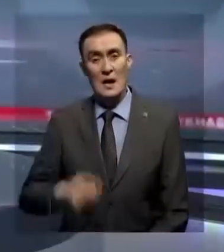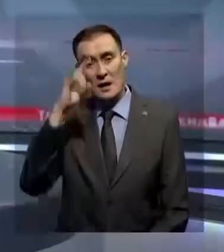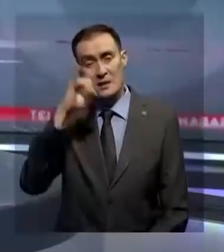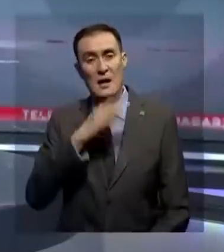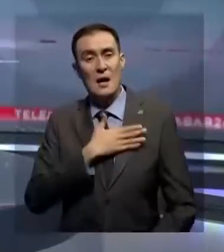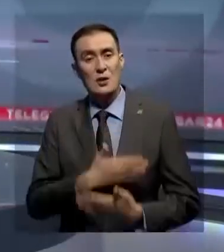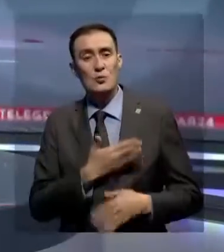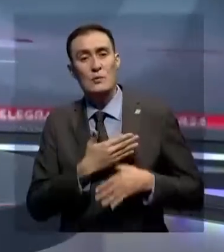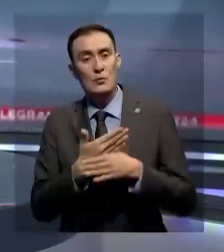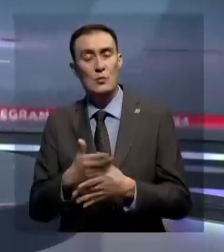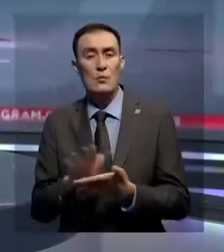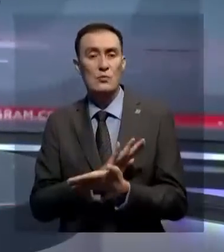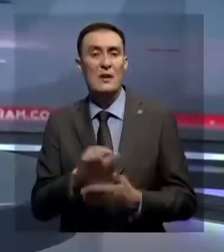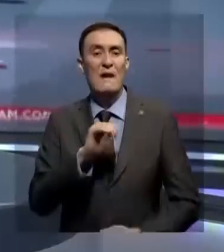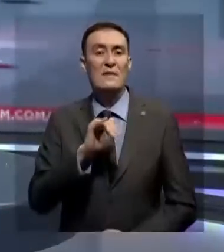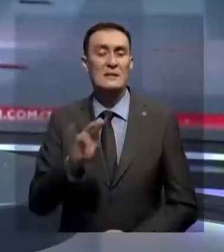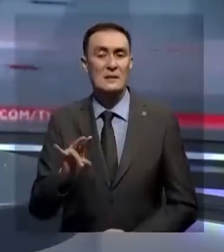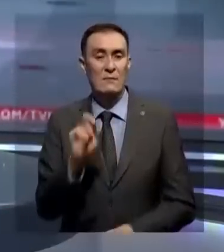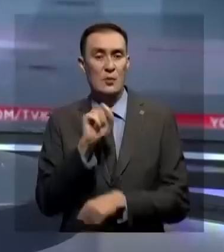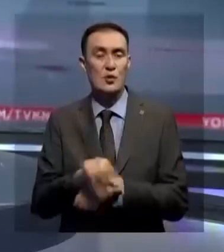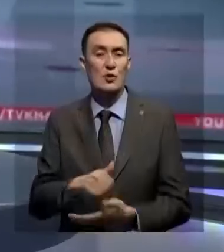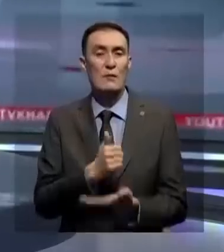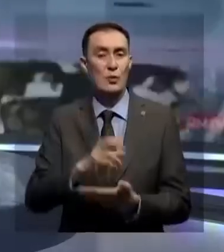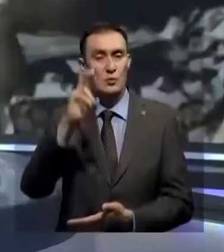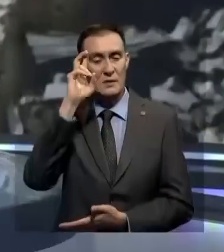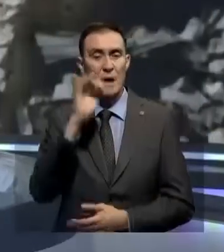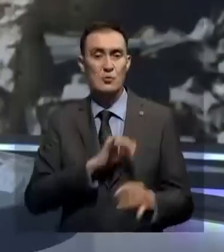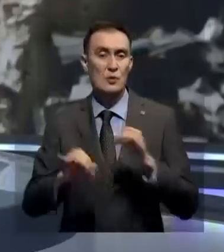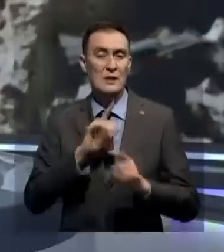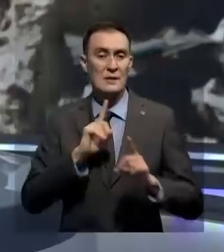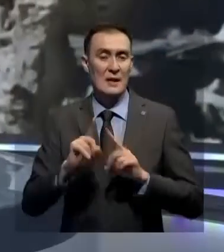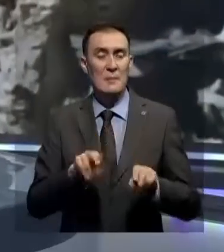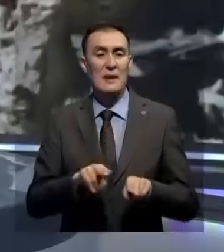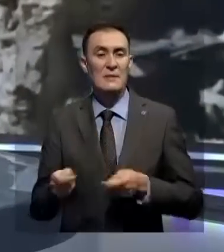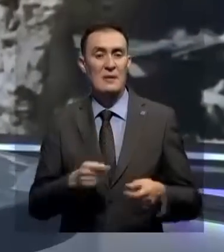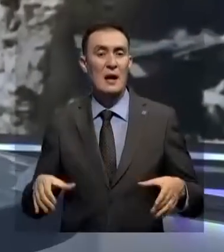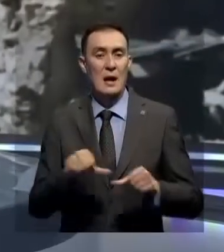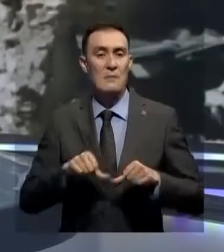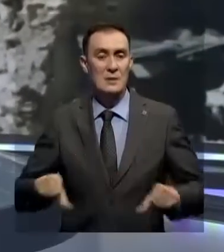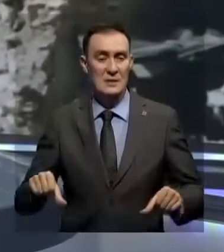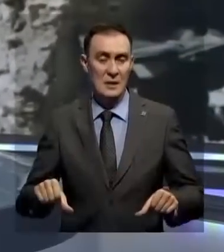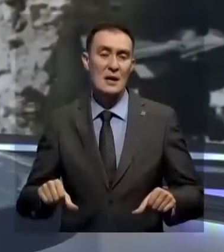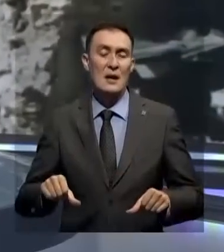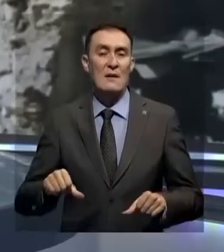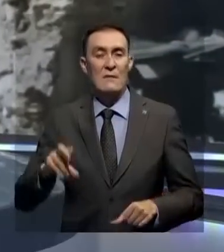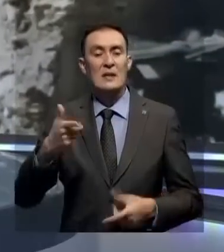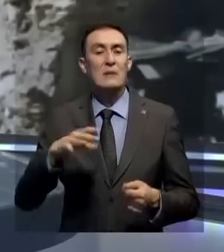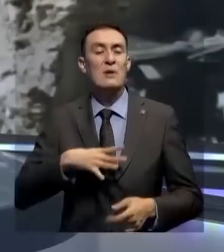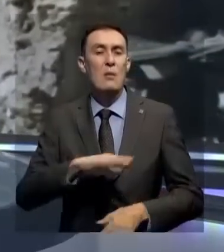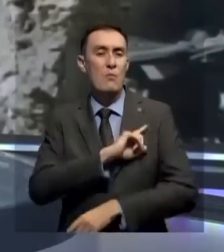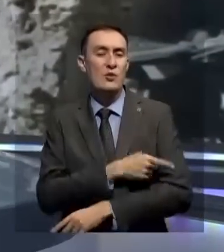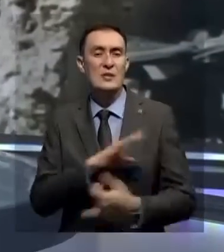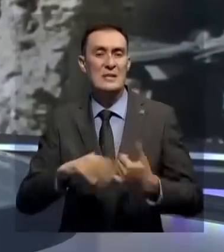Казахстан окажет гуманитарную помощь Афганистану. Поручение главы государства обсудили на заседании правительственной комиссии. В страну, где произошло